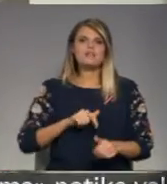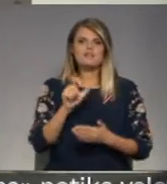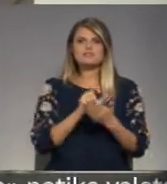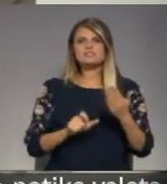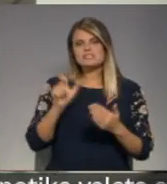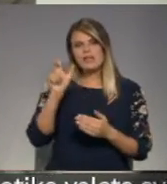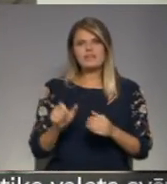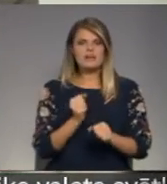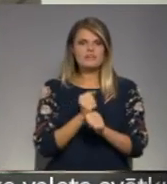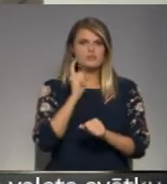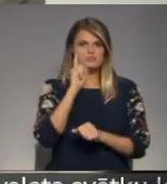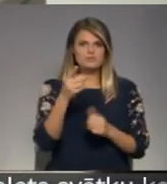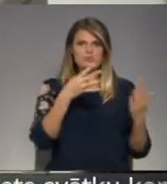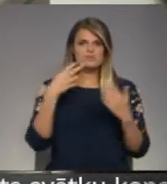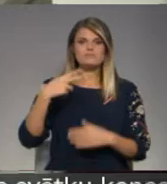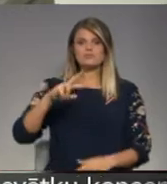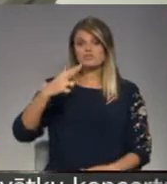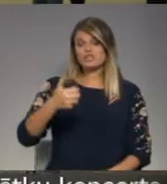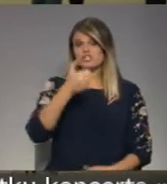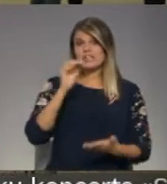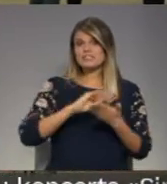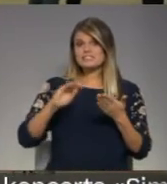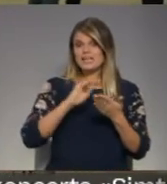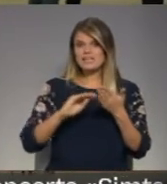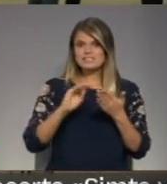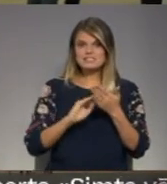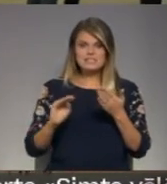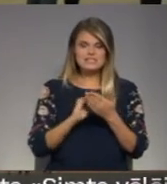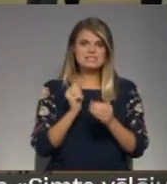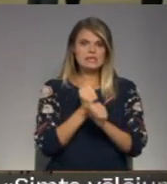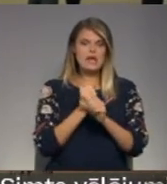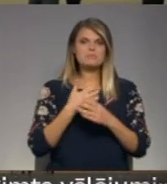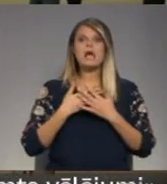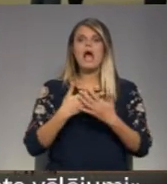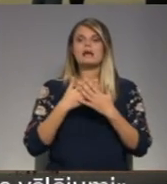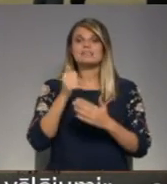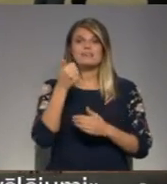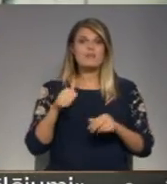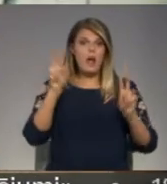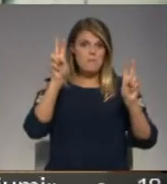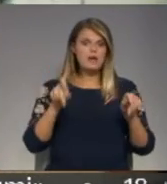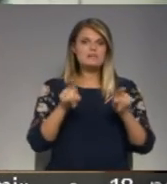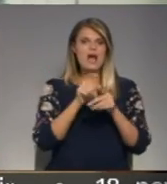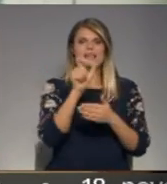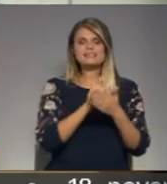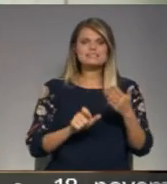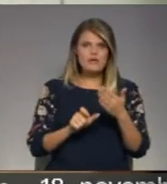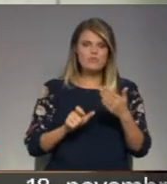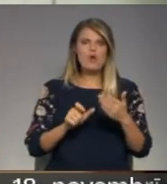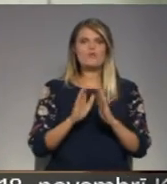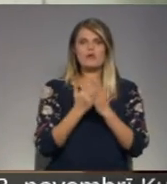Kurcija 1923. Gadā sarakstītais manifests Aktīvā māksla, kā arī viņa dzejoļu krājums Barbars